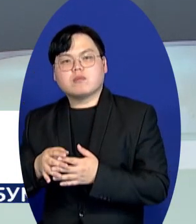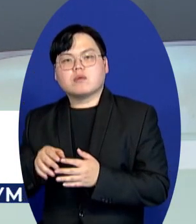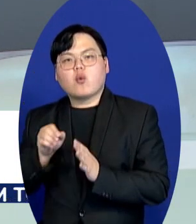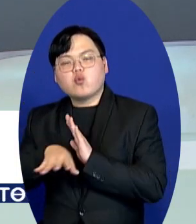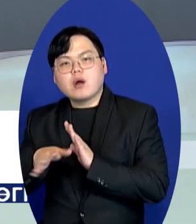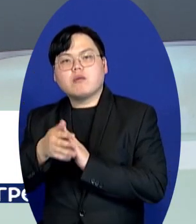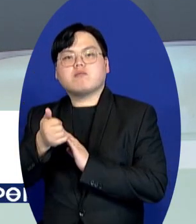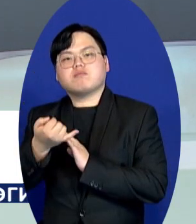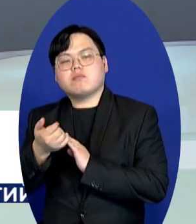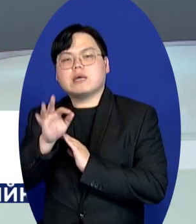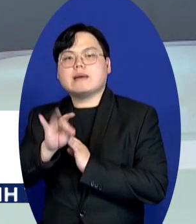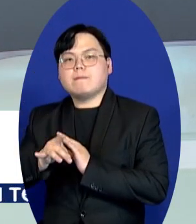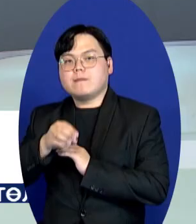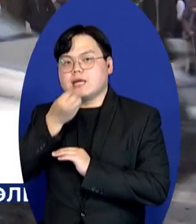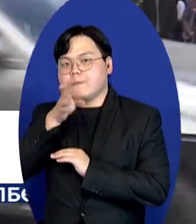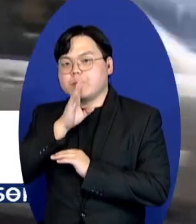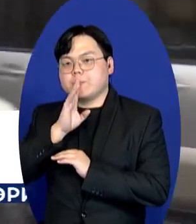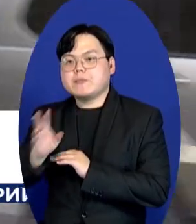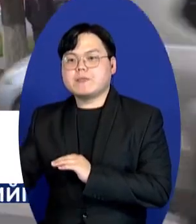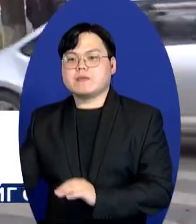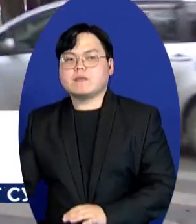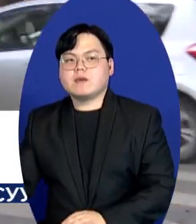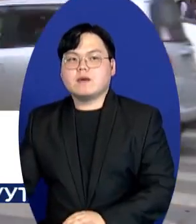сэдвийнхээ хүрээнд онцолж байна.